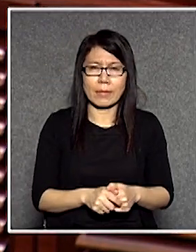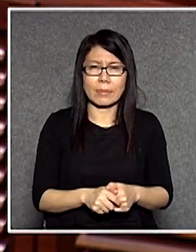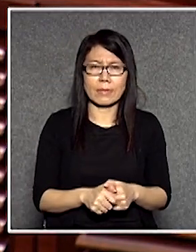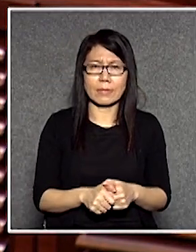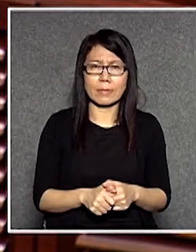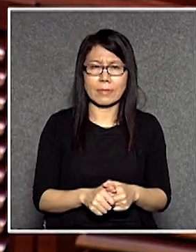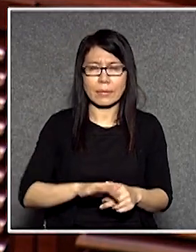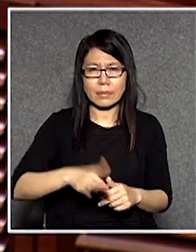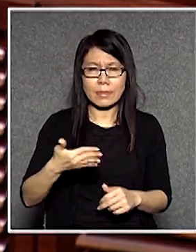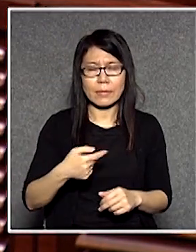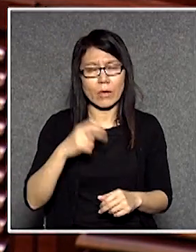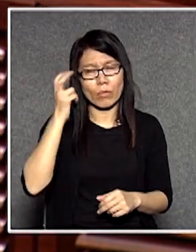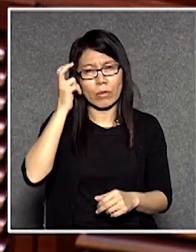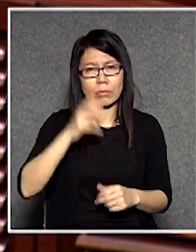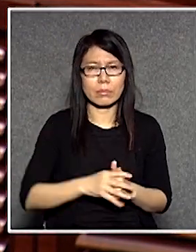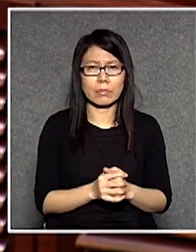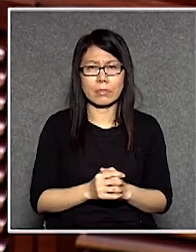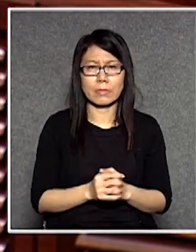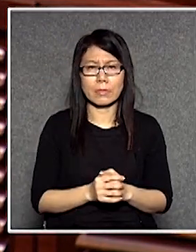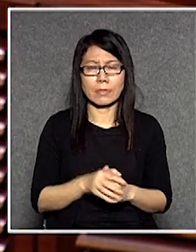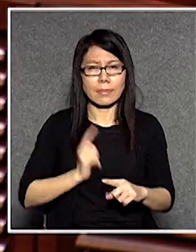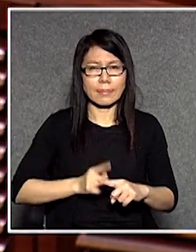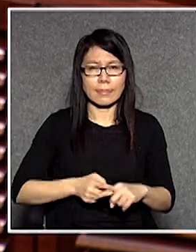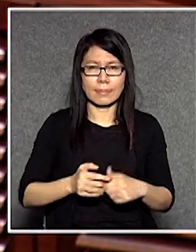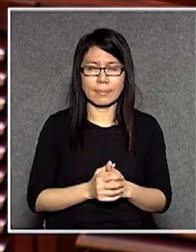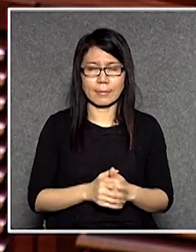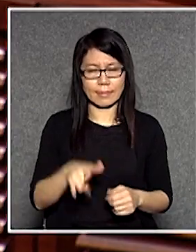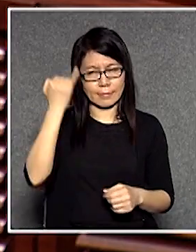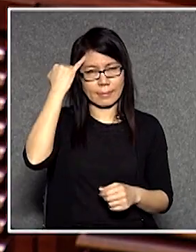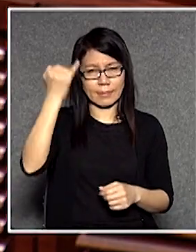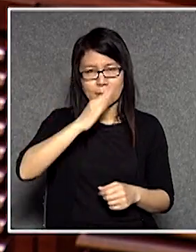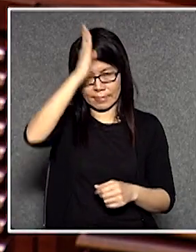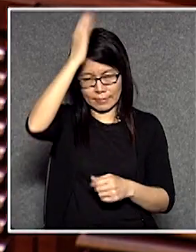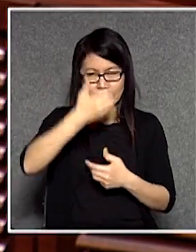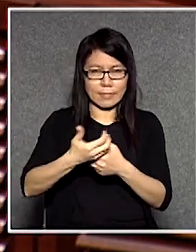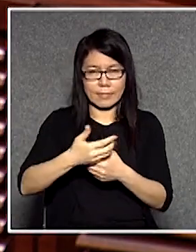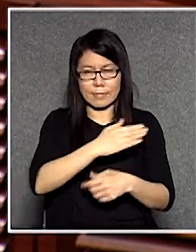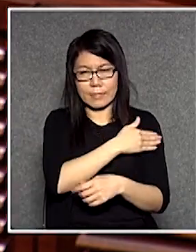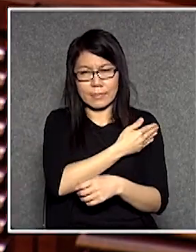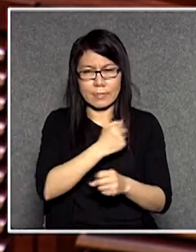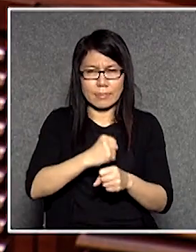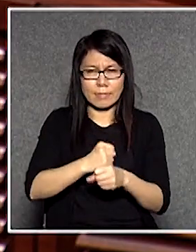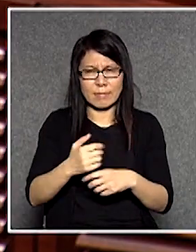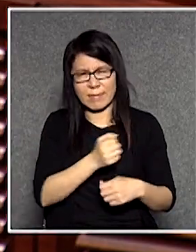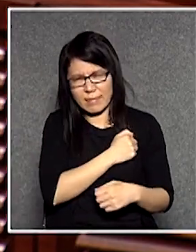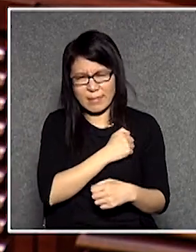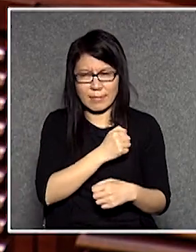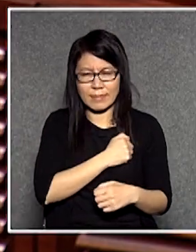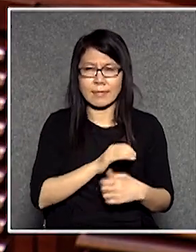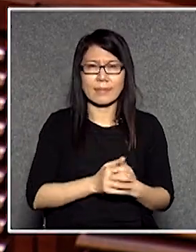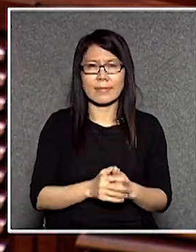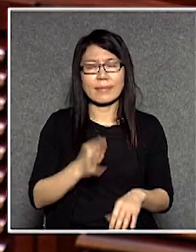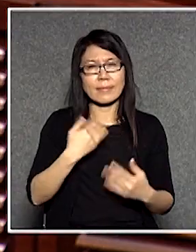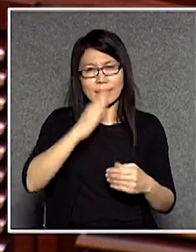不过我又在想，既然他都不知道消防员的工作这么艰辛，不如消防